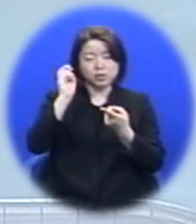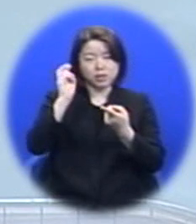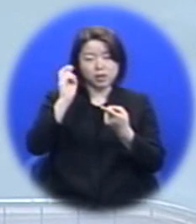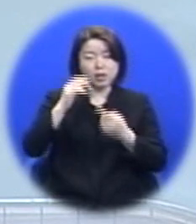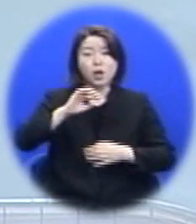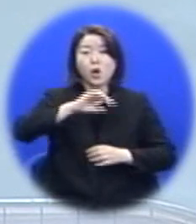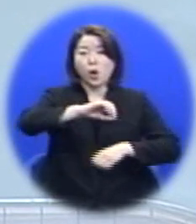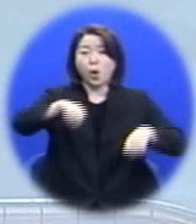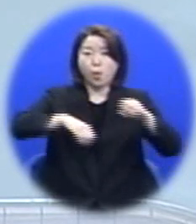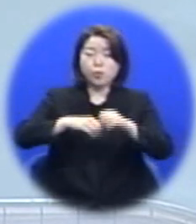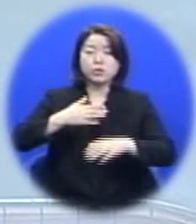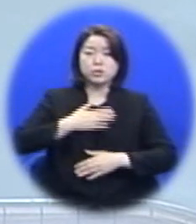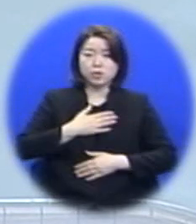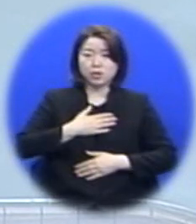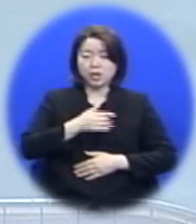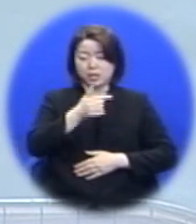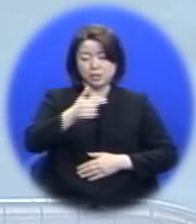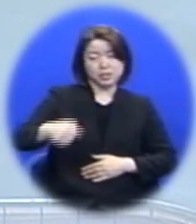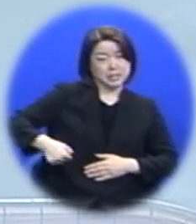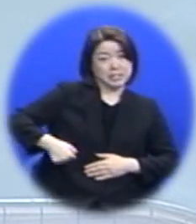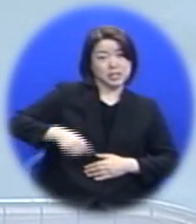저 자신에게 큰 찔림이 됐어요.